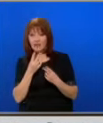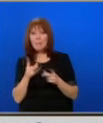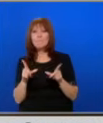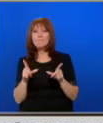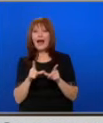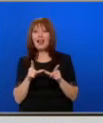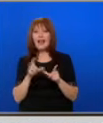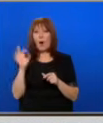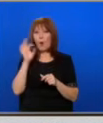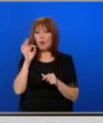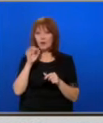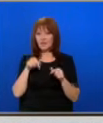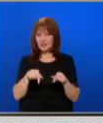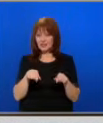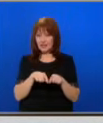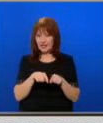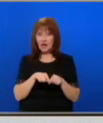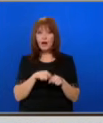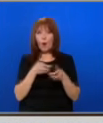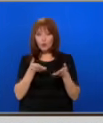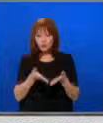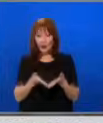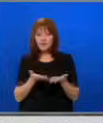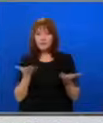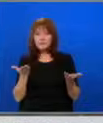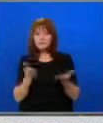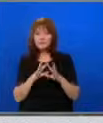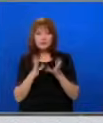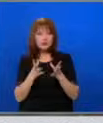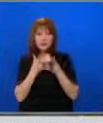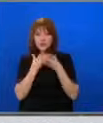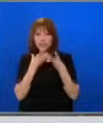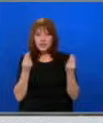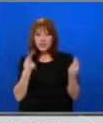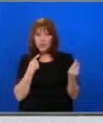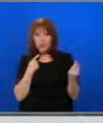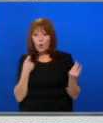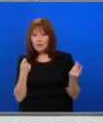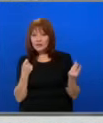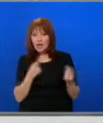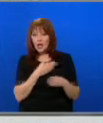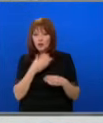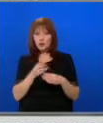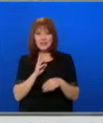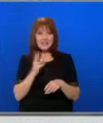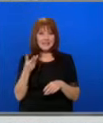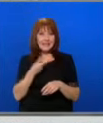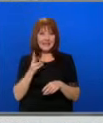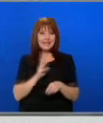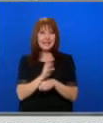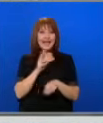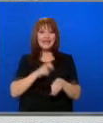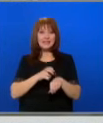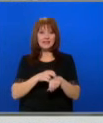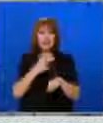през октомври същата година. От този момент следите на момченцето се губят. До сряда, 13 декември, часът